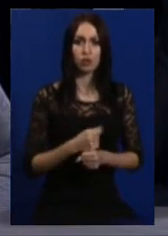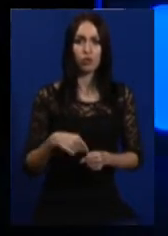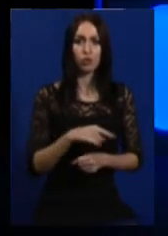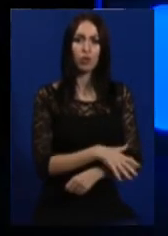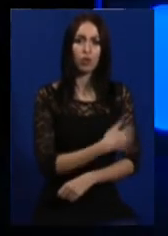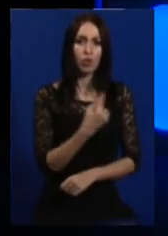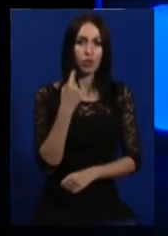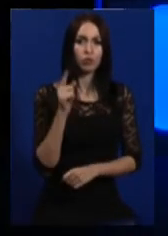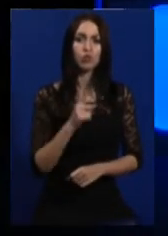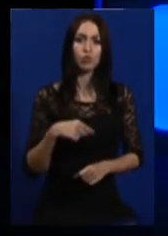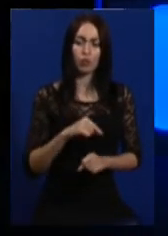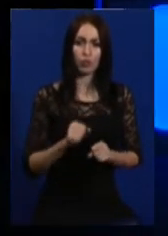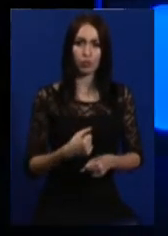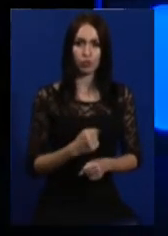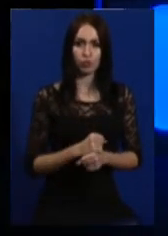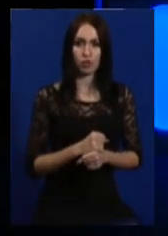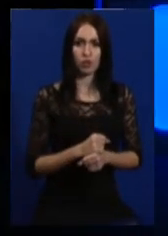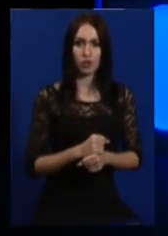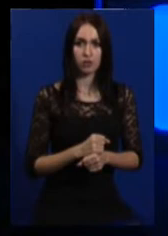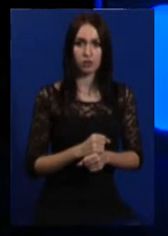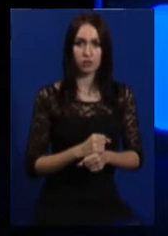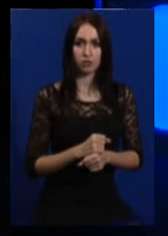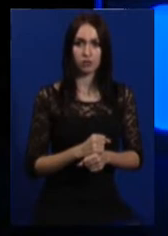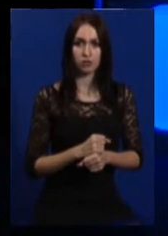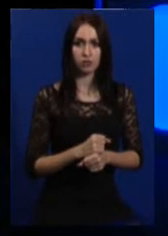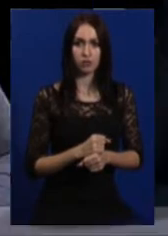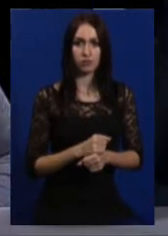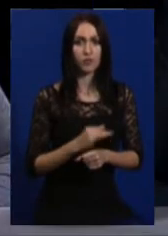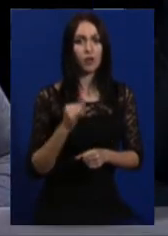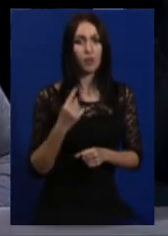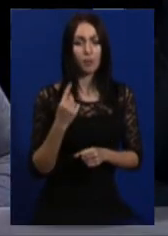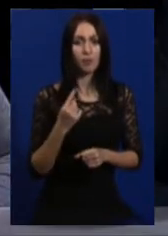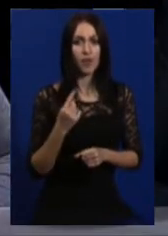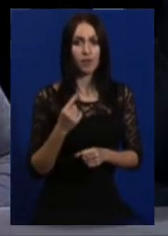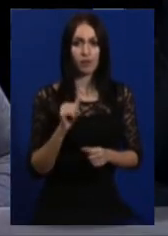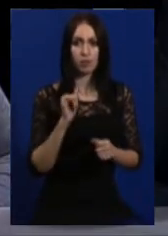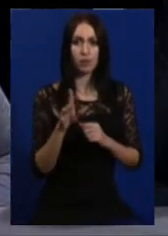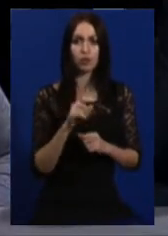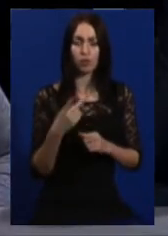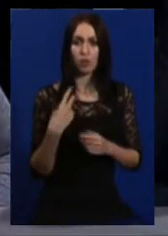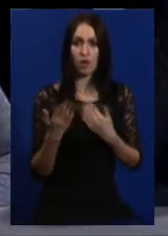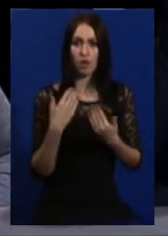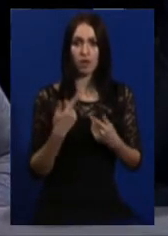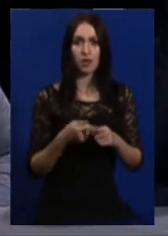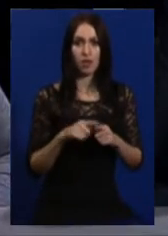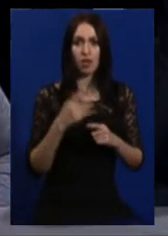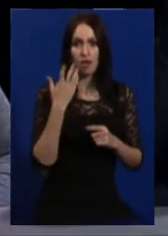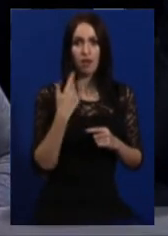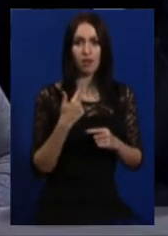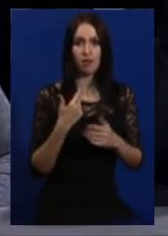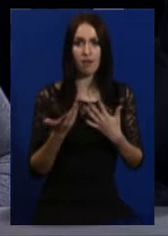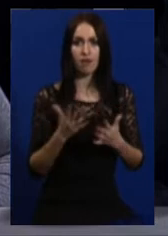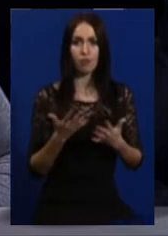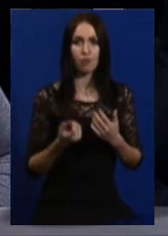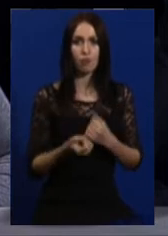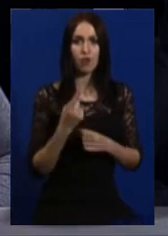что же поможем сделать и вот первый месяц вот то о чем мы говорили когда рождалась